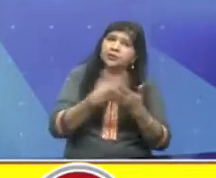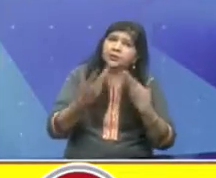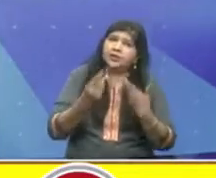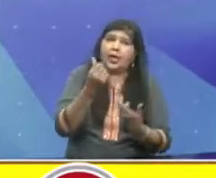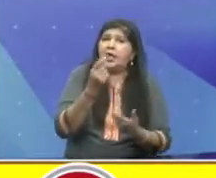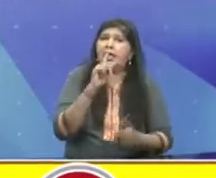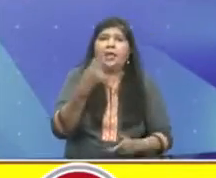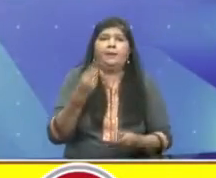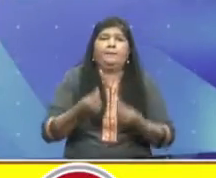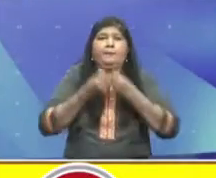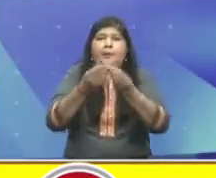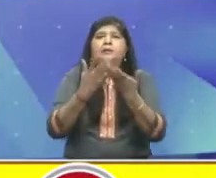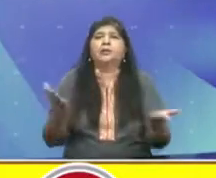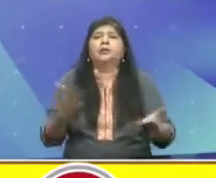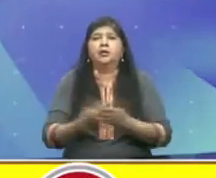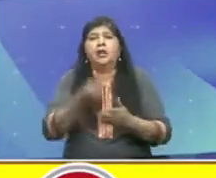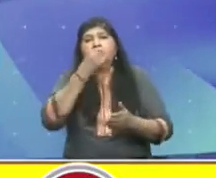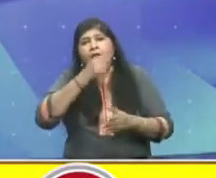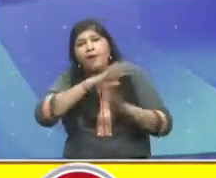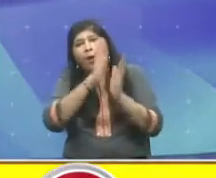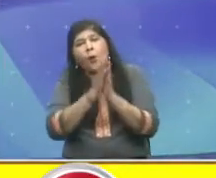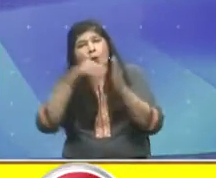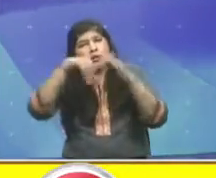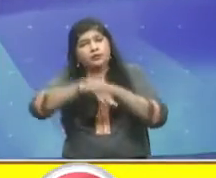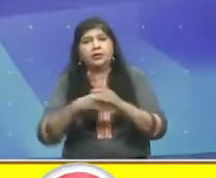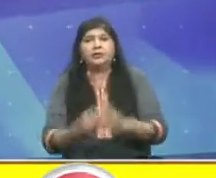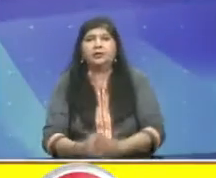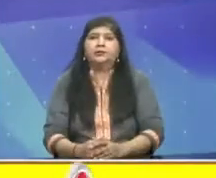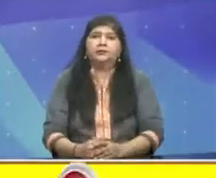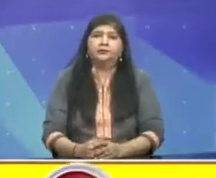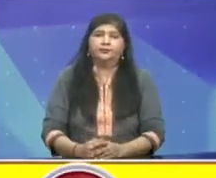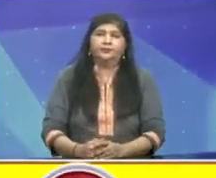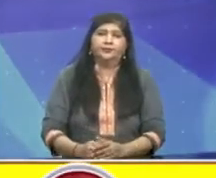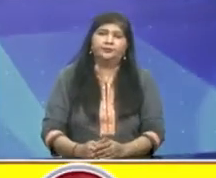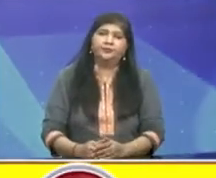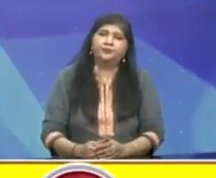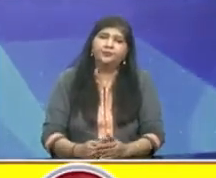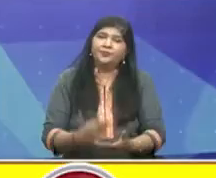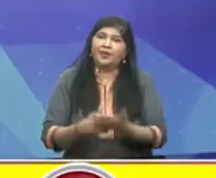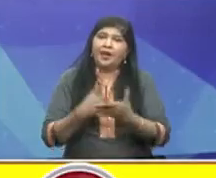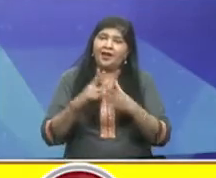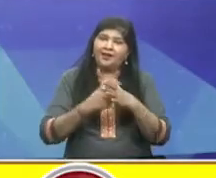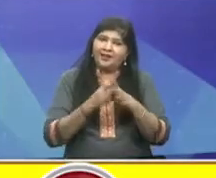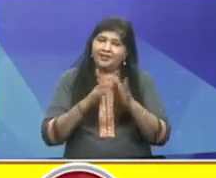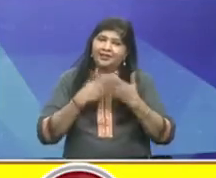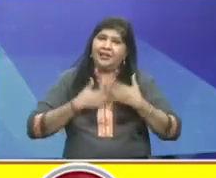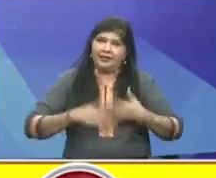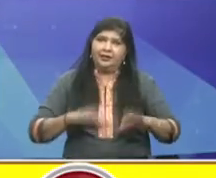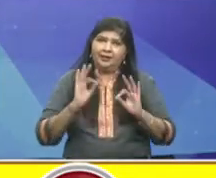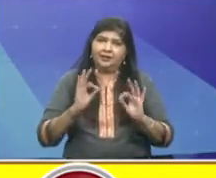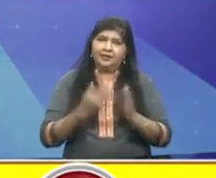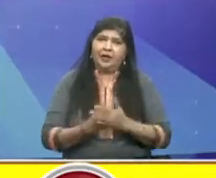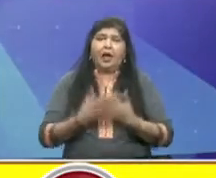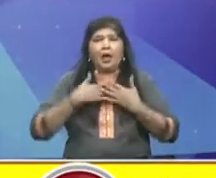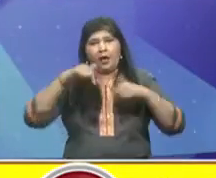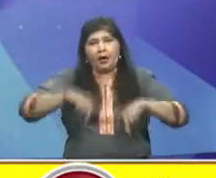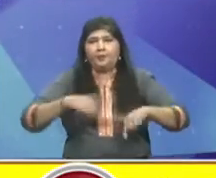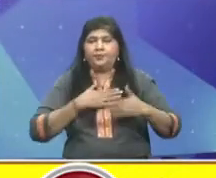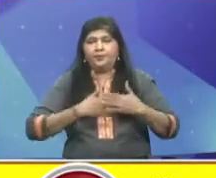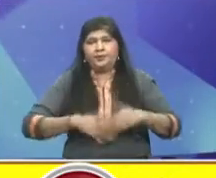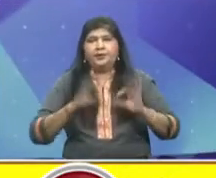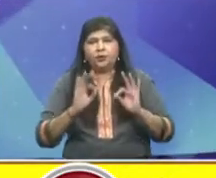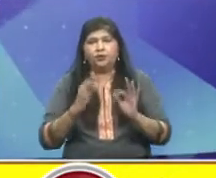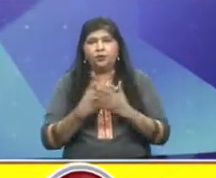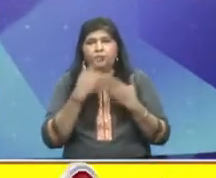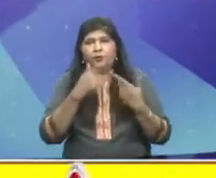पैसा नहीं खर्च हुआ, सारी दवाइयाँ भी उसी कार्ड से निकाली गई हैं। तो राजेश जी आपको अभी संतोष है, तबीयत ठीक है? जी सर, आपका बहुत